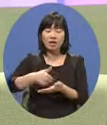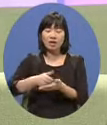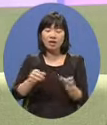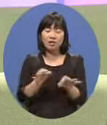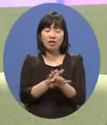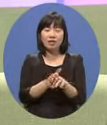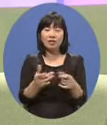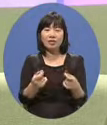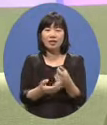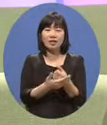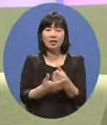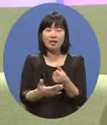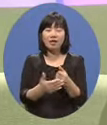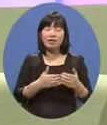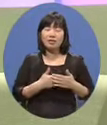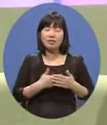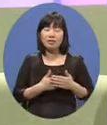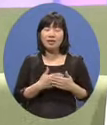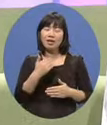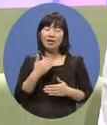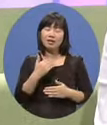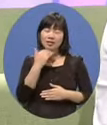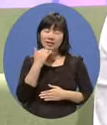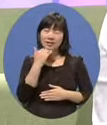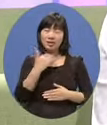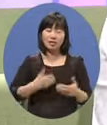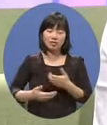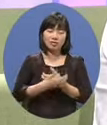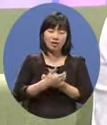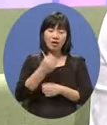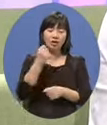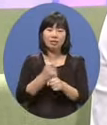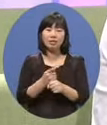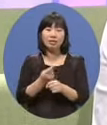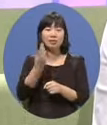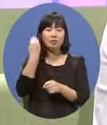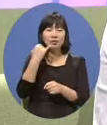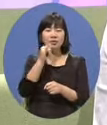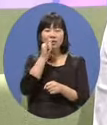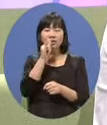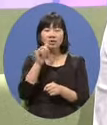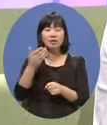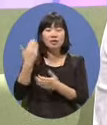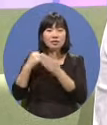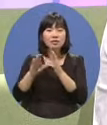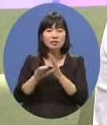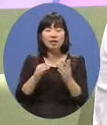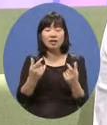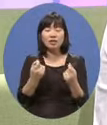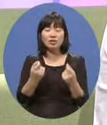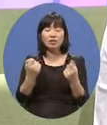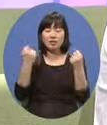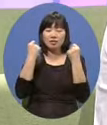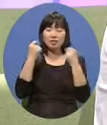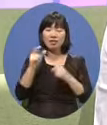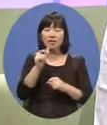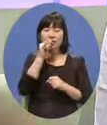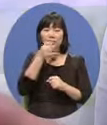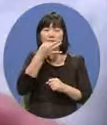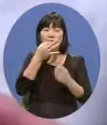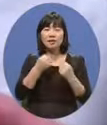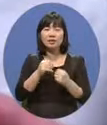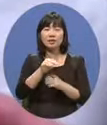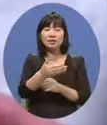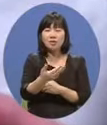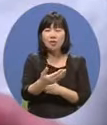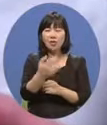같아서 조마조마 기다리며 내 품에 안았던 것이 벌써 몇년 전이야. 그땐 오늘 이렇게 에너지 넘치고 욕심 많은